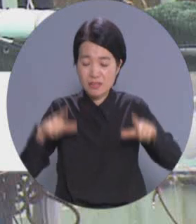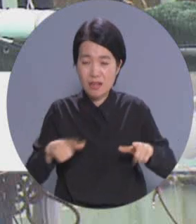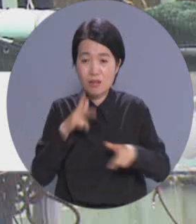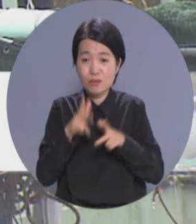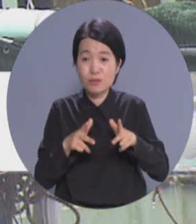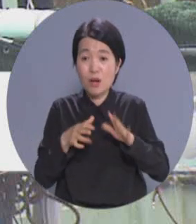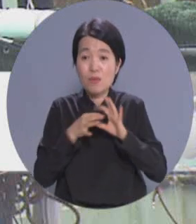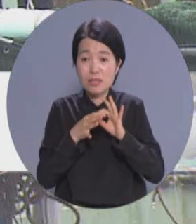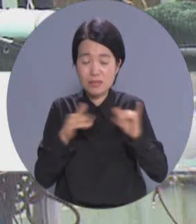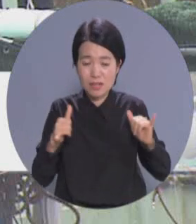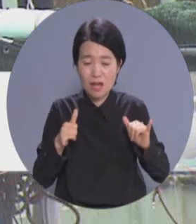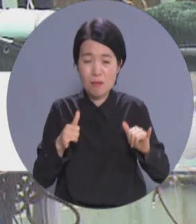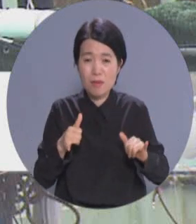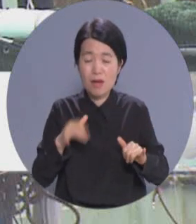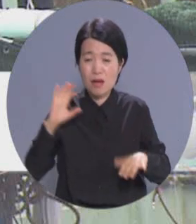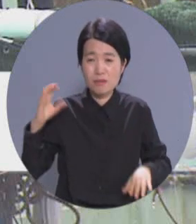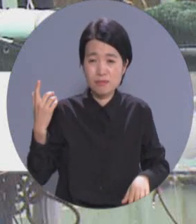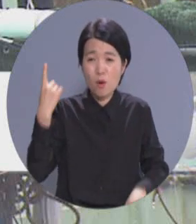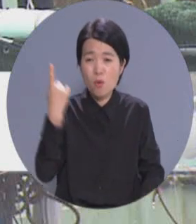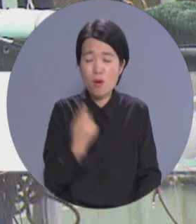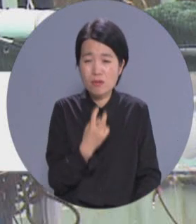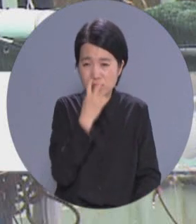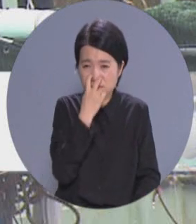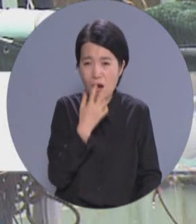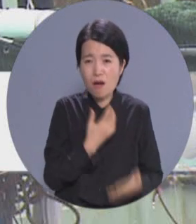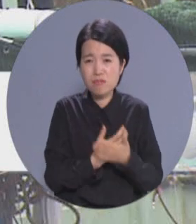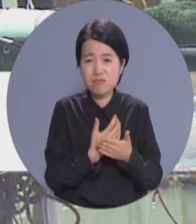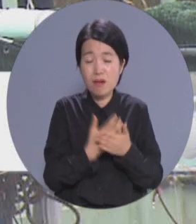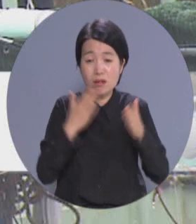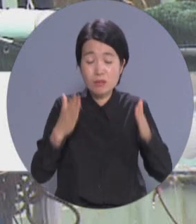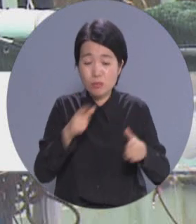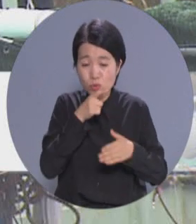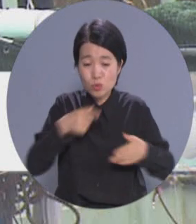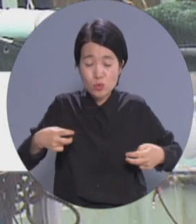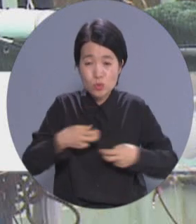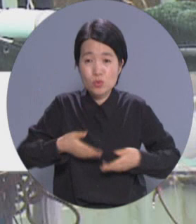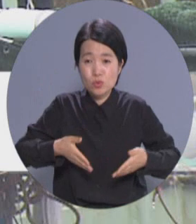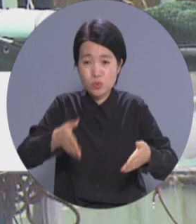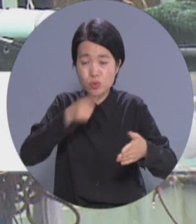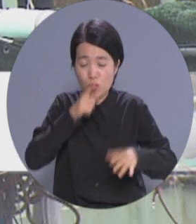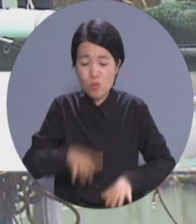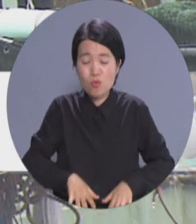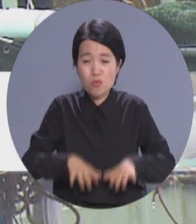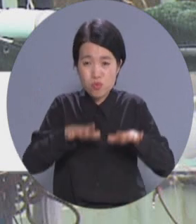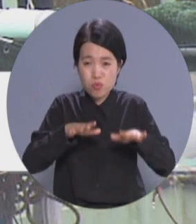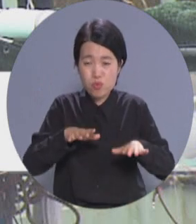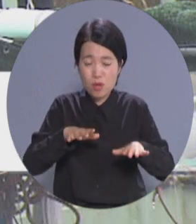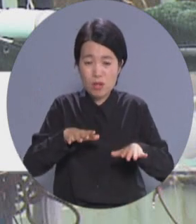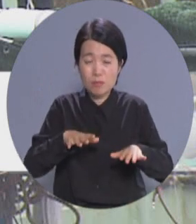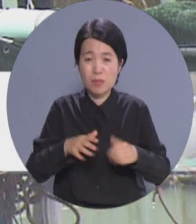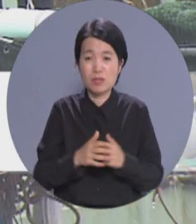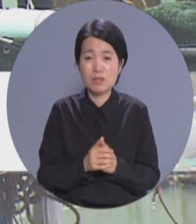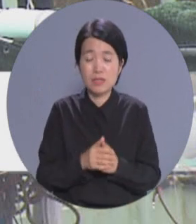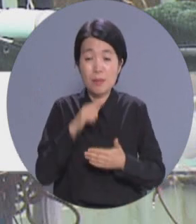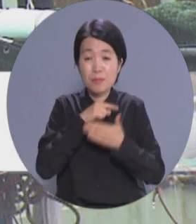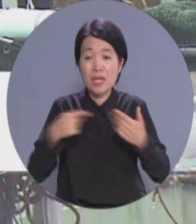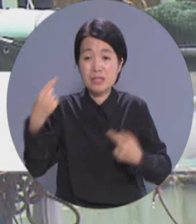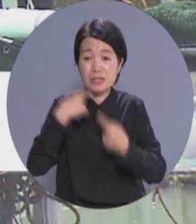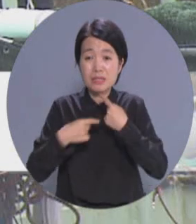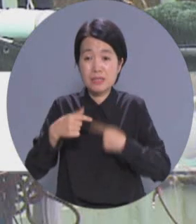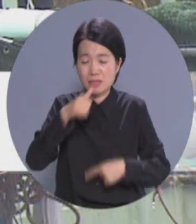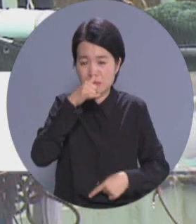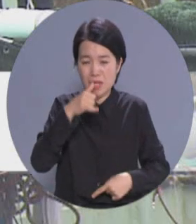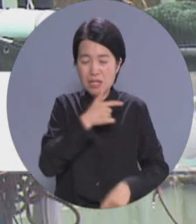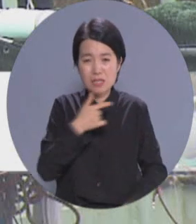주시하며 긴장 속에 밤을 보냈는데요 도로 침수 등 피해 신고가 있다랐지만 다행히 큰 피해는 없었습니다